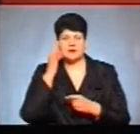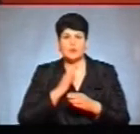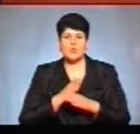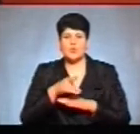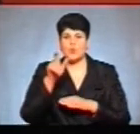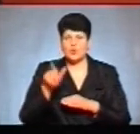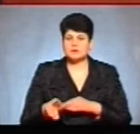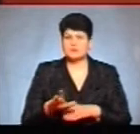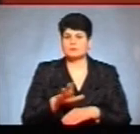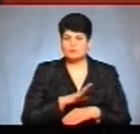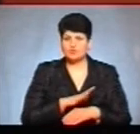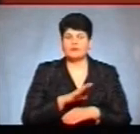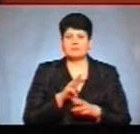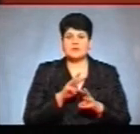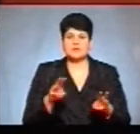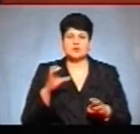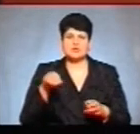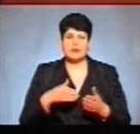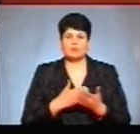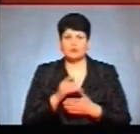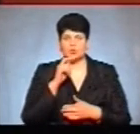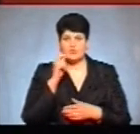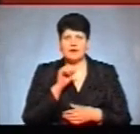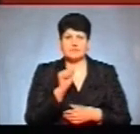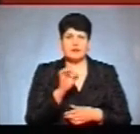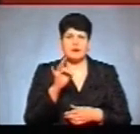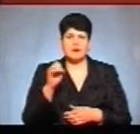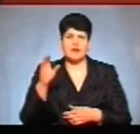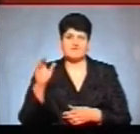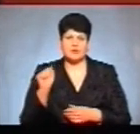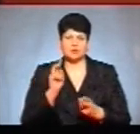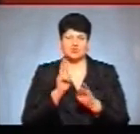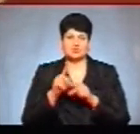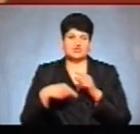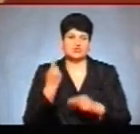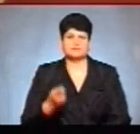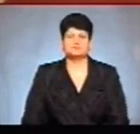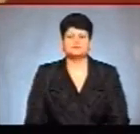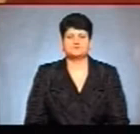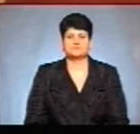студії був міністр соціальної політики України Андрій Рева. До зустрічі в ефірі.